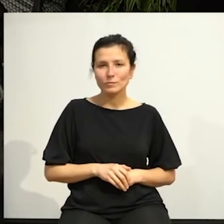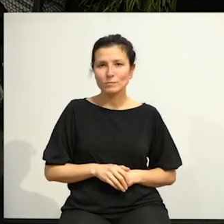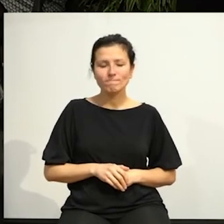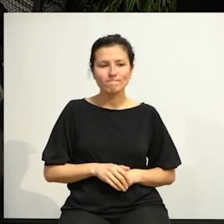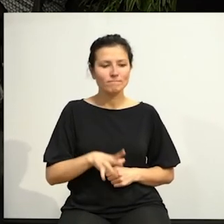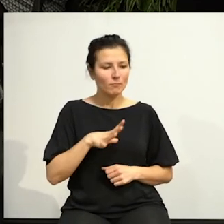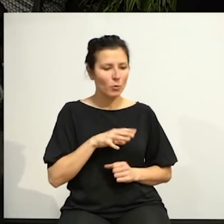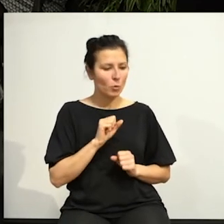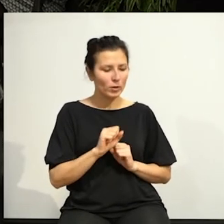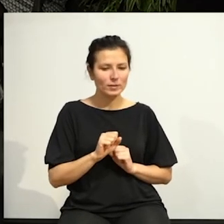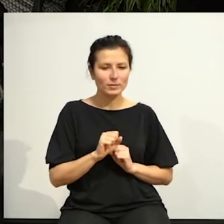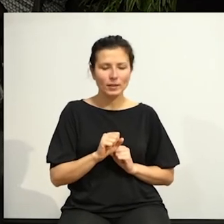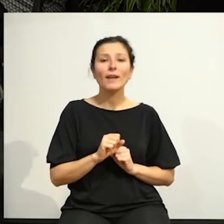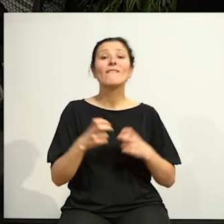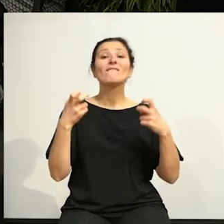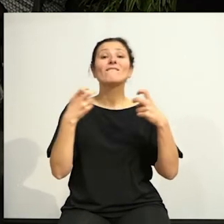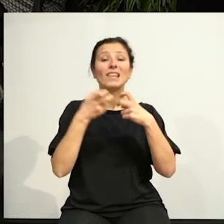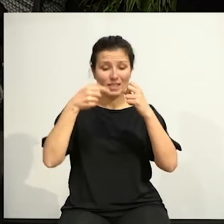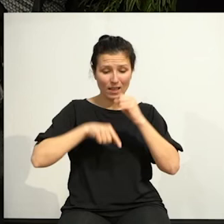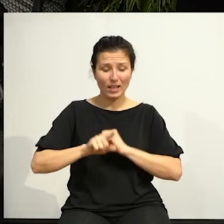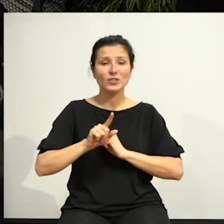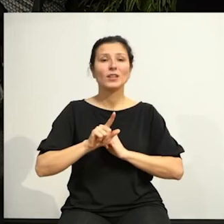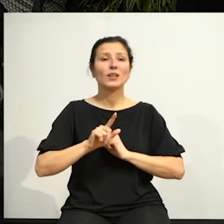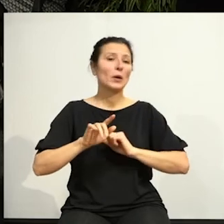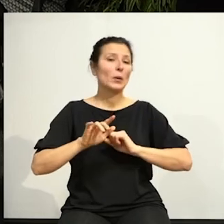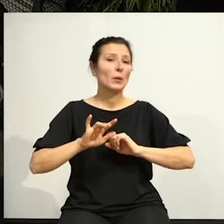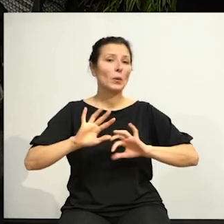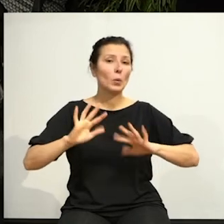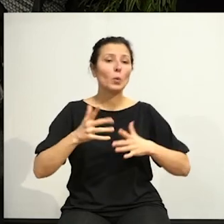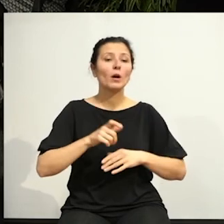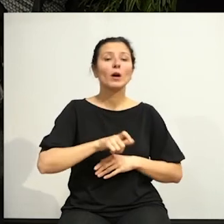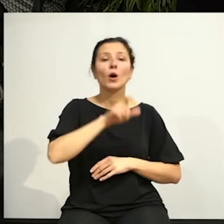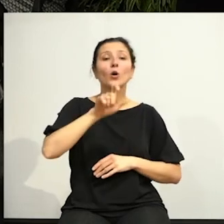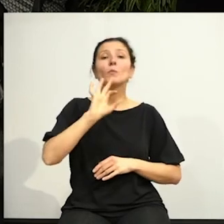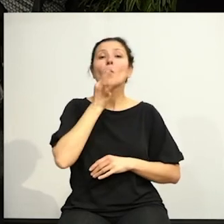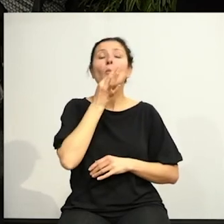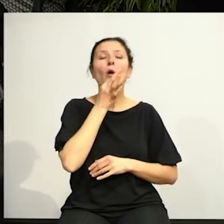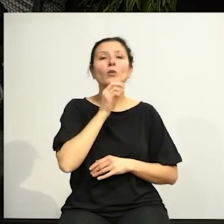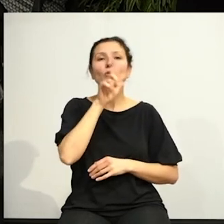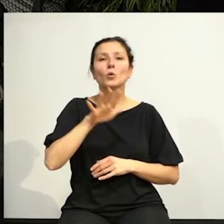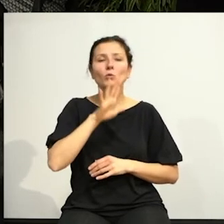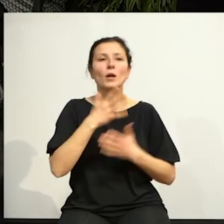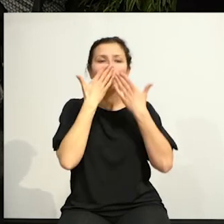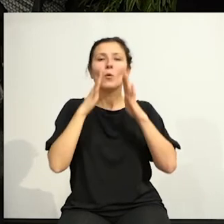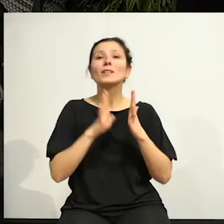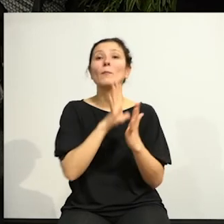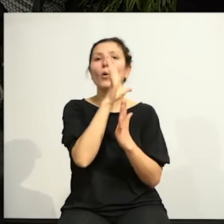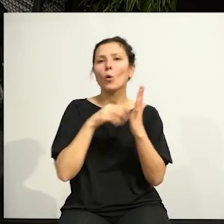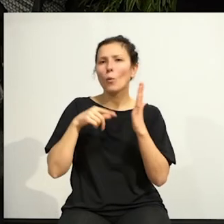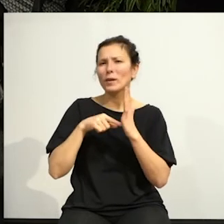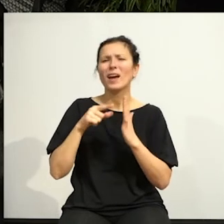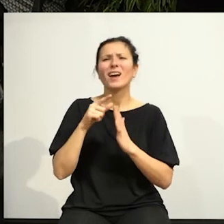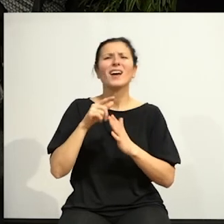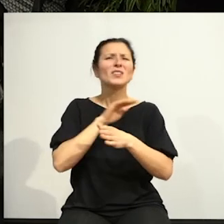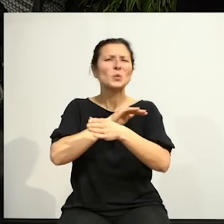było i jest takie miejsce w internecie, kiedy młodzi ludzie pokazują reprodukcję jakiegoś znanego dzieła malarskiego,